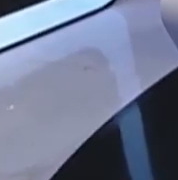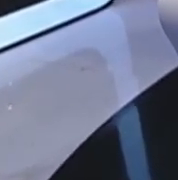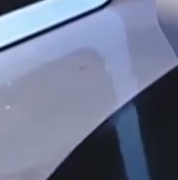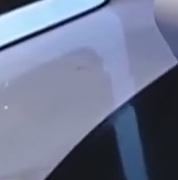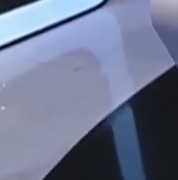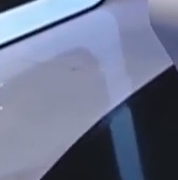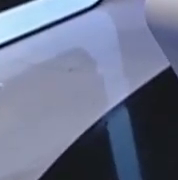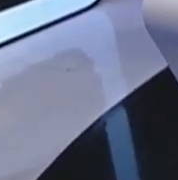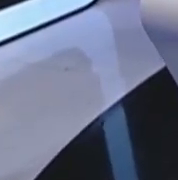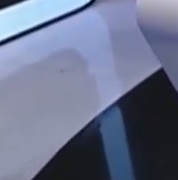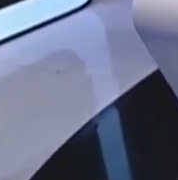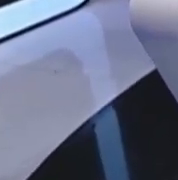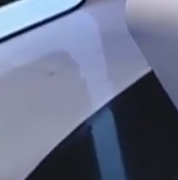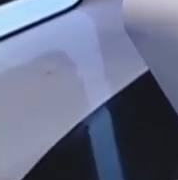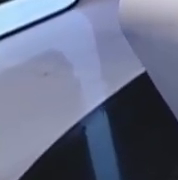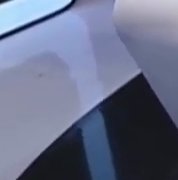فلا